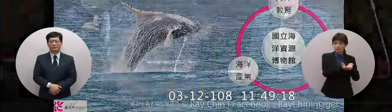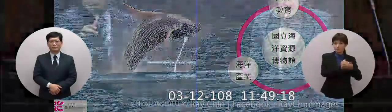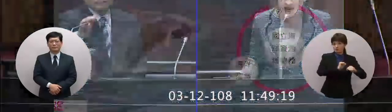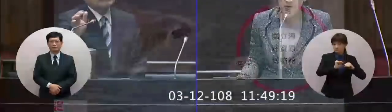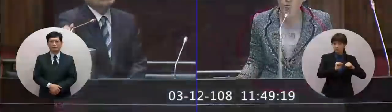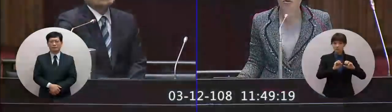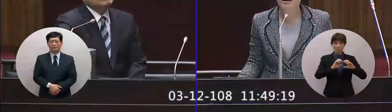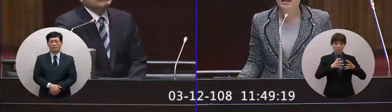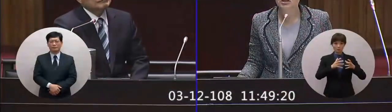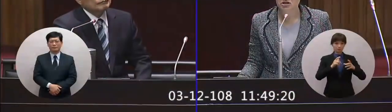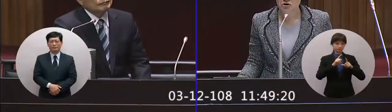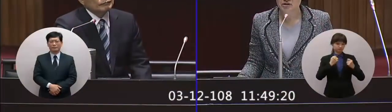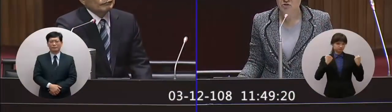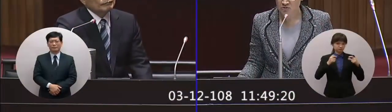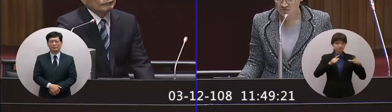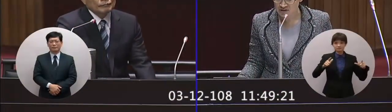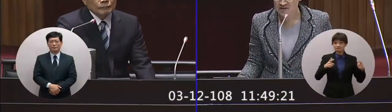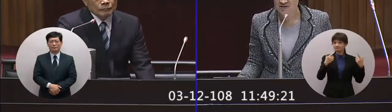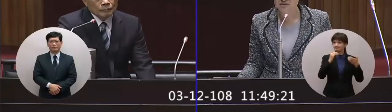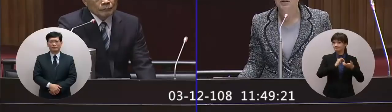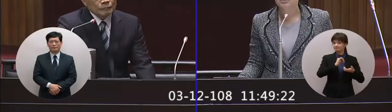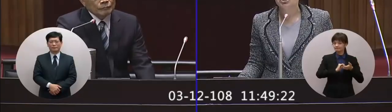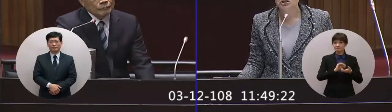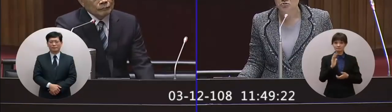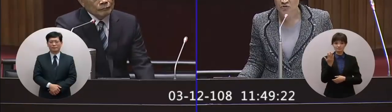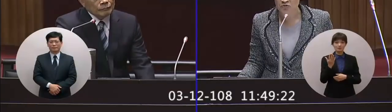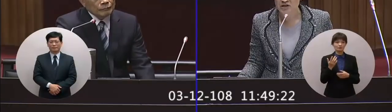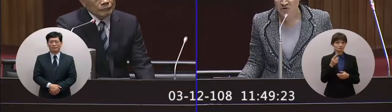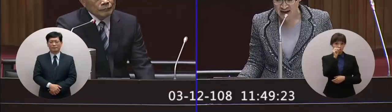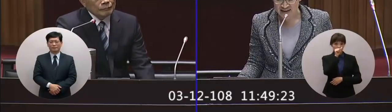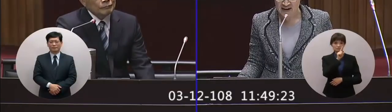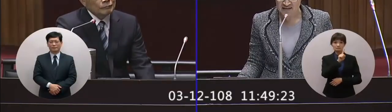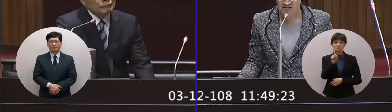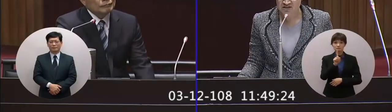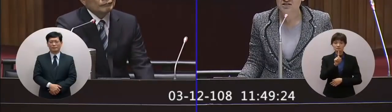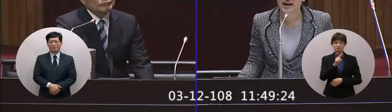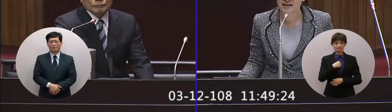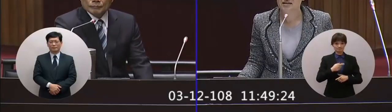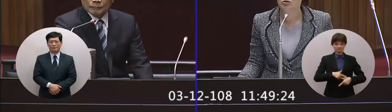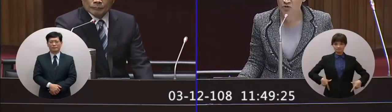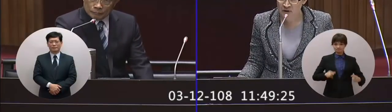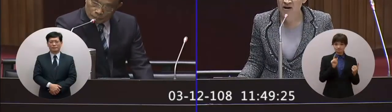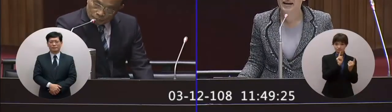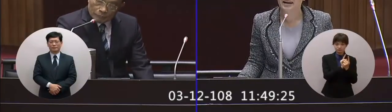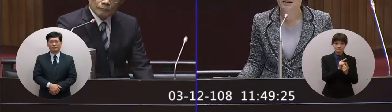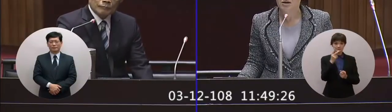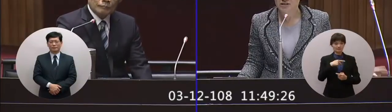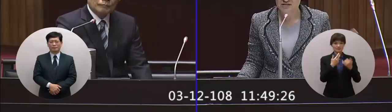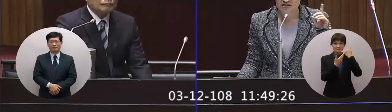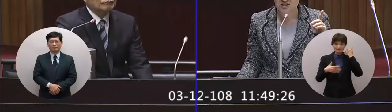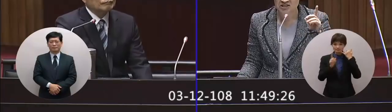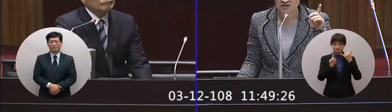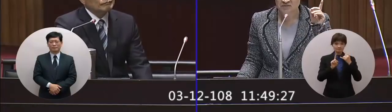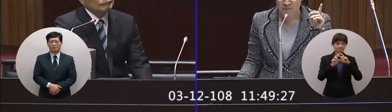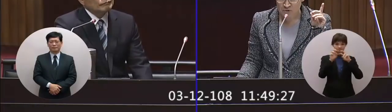国未必是大国，但是都有一个共同的特色。就是勇于面对海洋，认识海洋跟拥抱海洋，